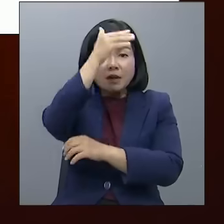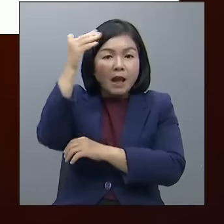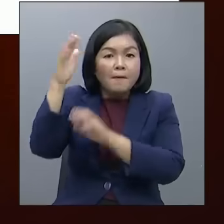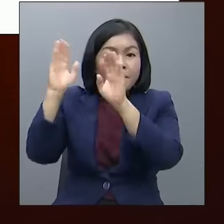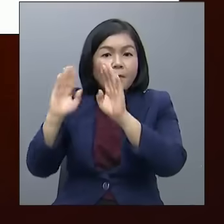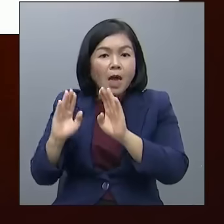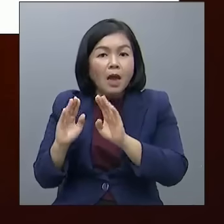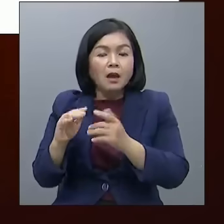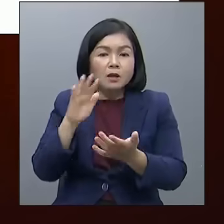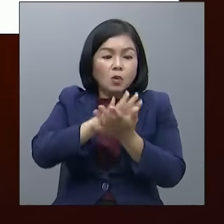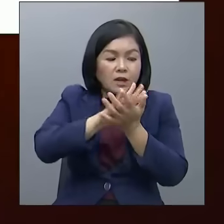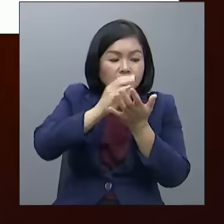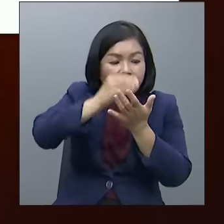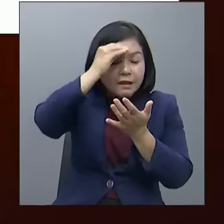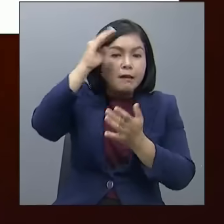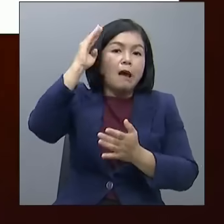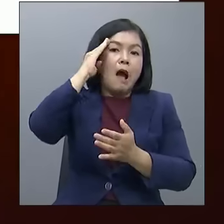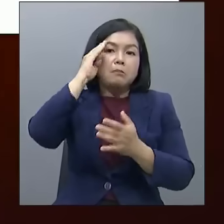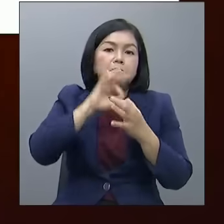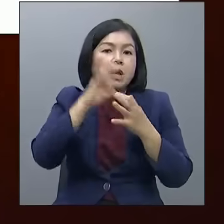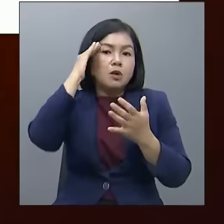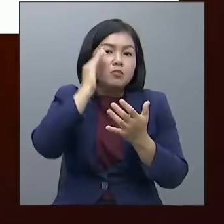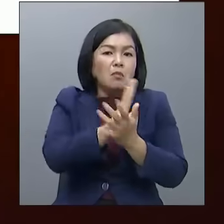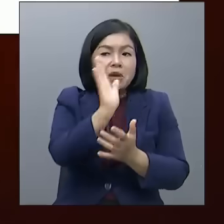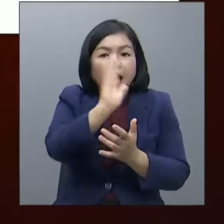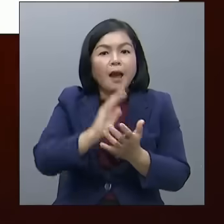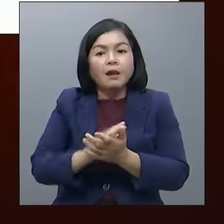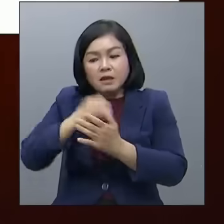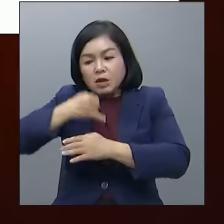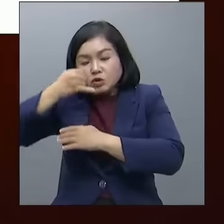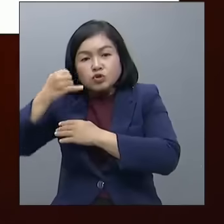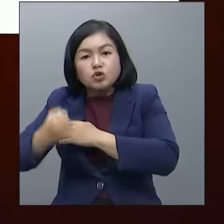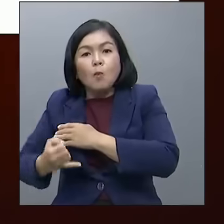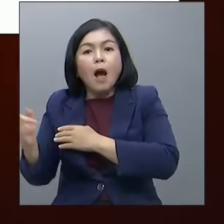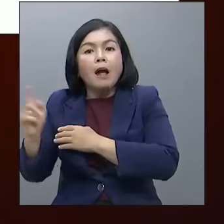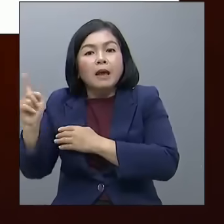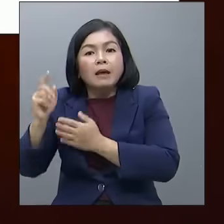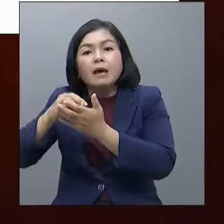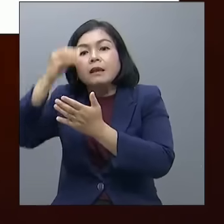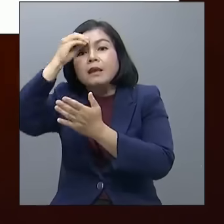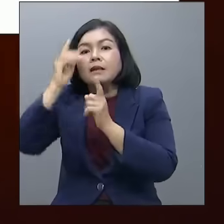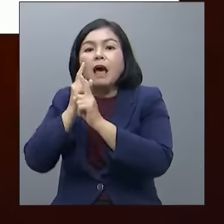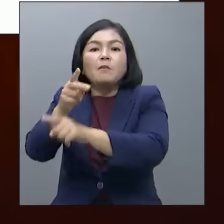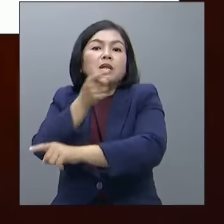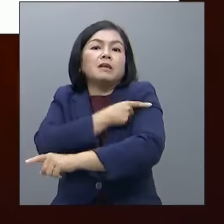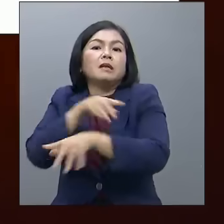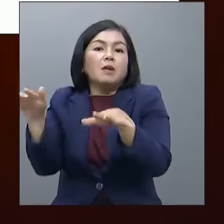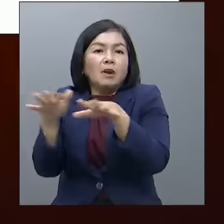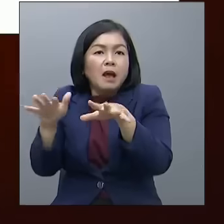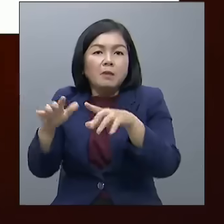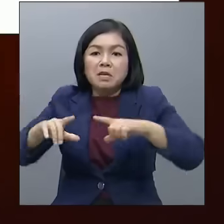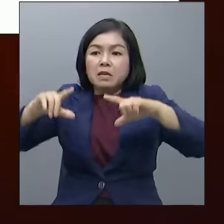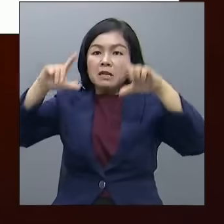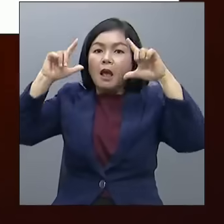ากสายโรงเรียนนายร้อยหรือเตรียมทหารนะคะจบรัฐศาสตร์มท.เป็นสิงห์แดงรุ่น38ค่ะถูกตั้งฉายาว่าเป็น